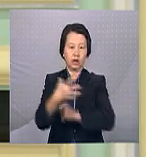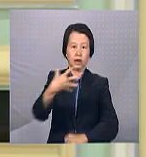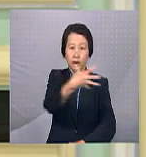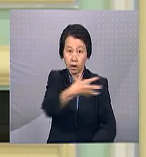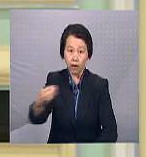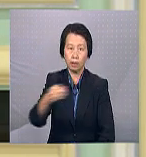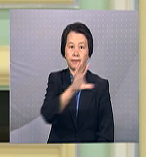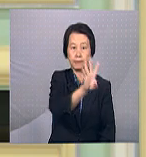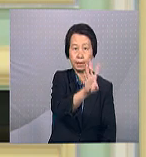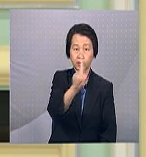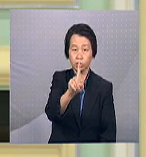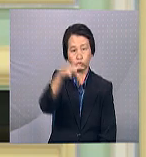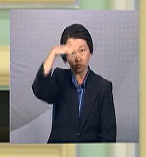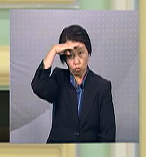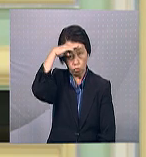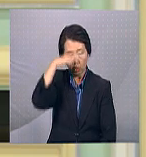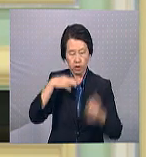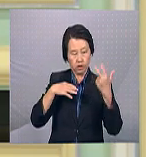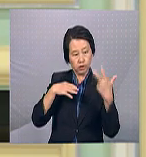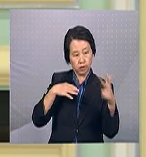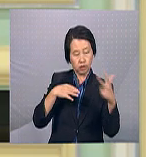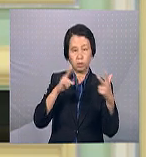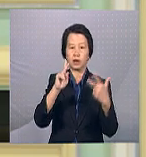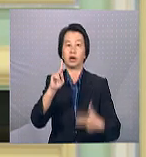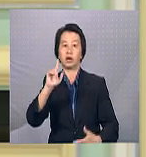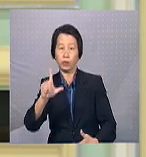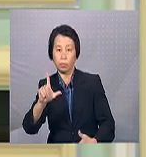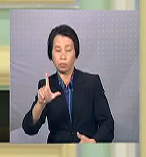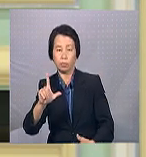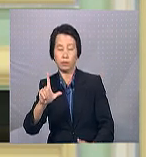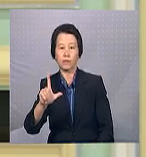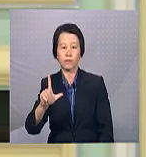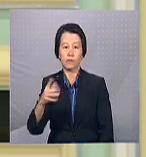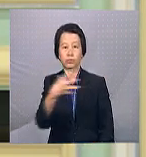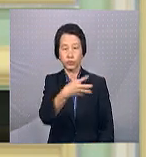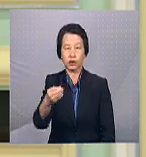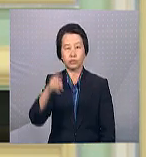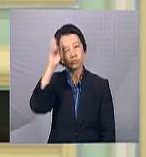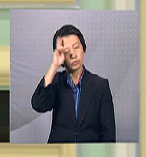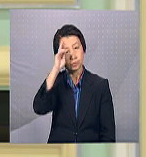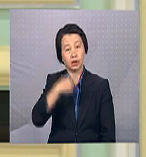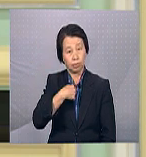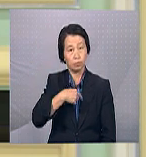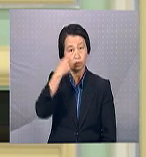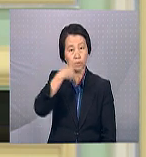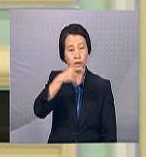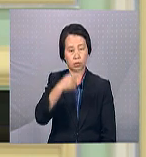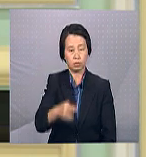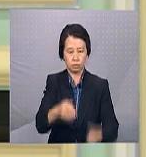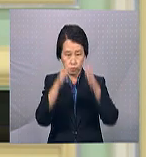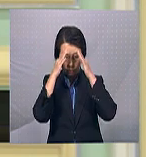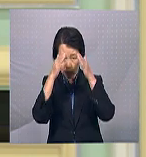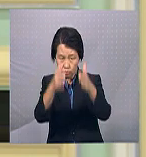41 di Johor dan 13 kawasan di Kuala Lumpur. Dan seperti saya kata, tumpuan